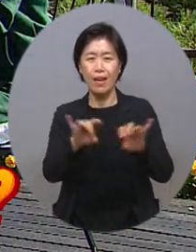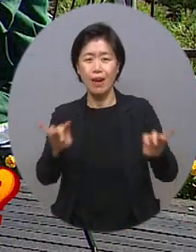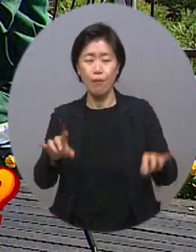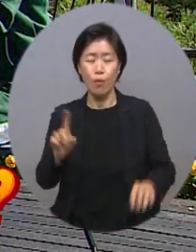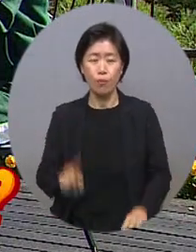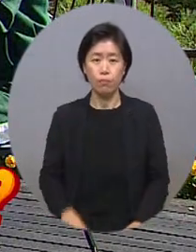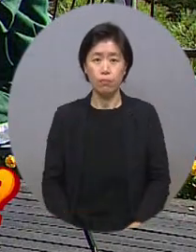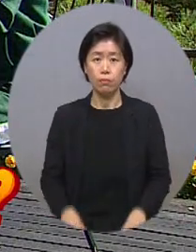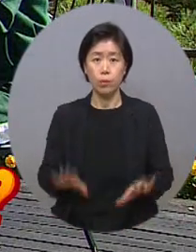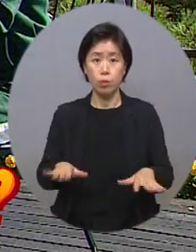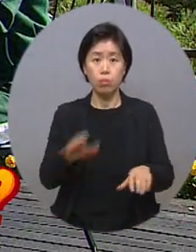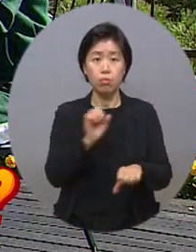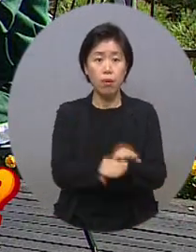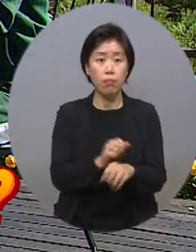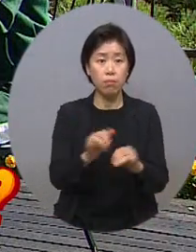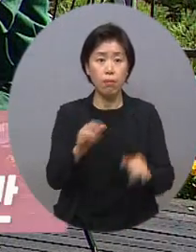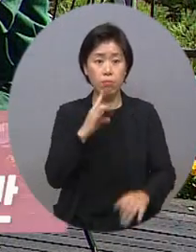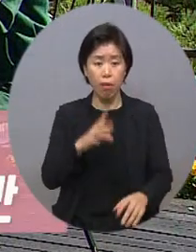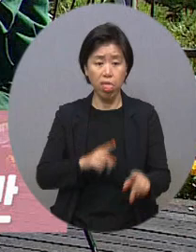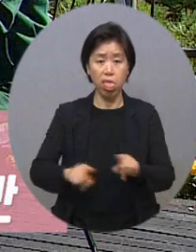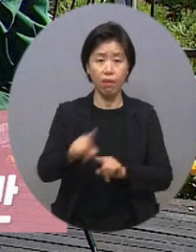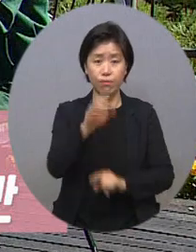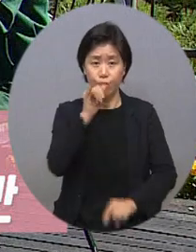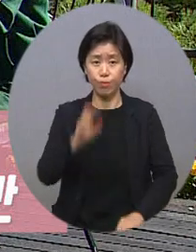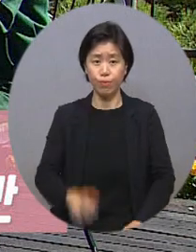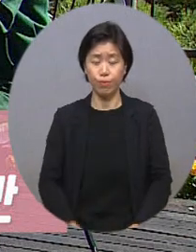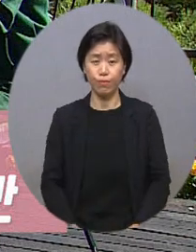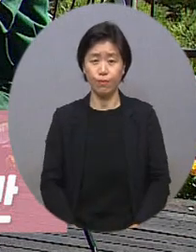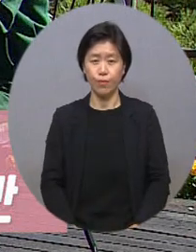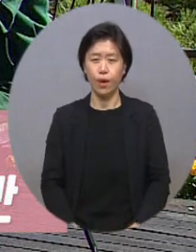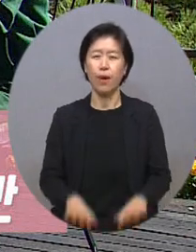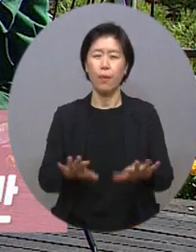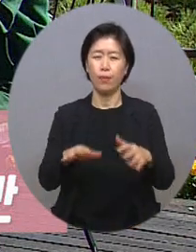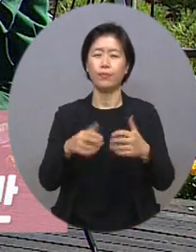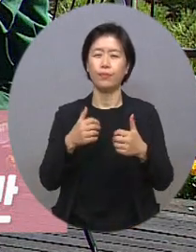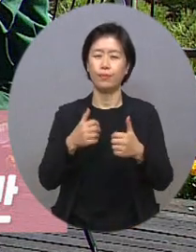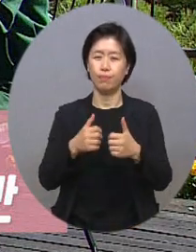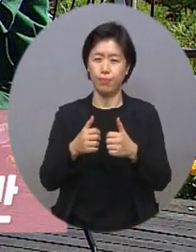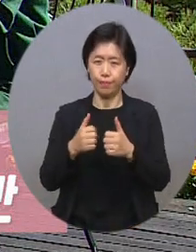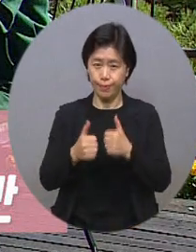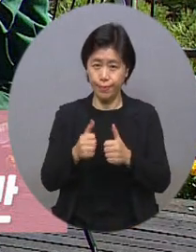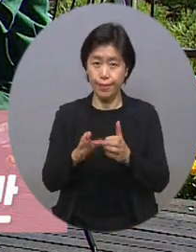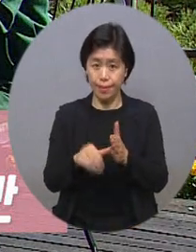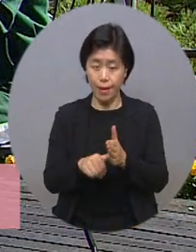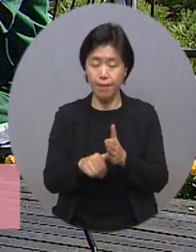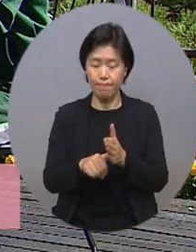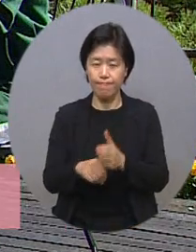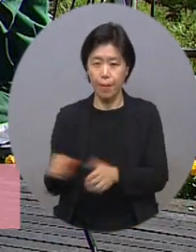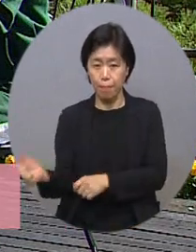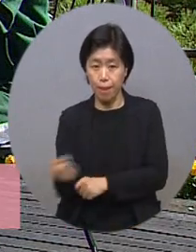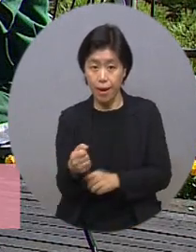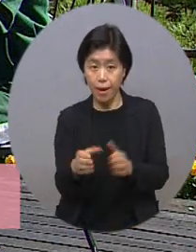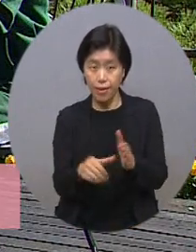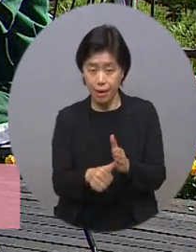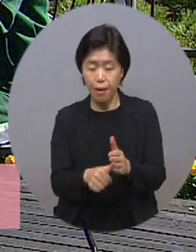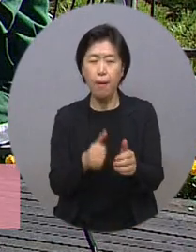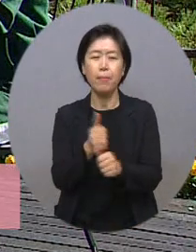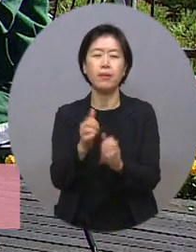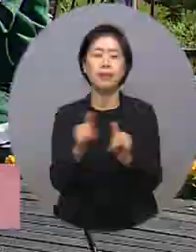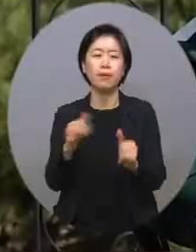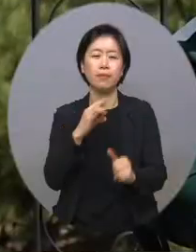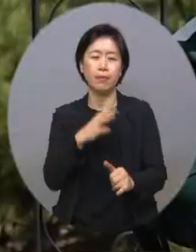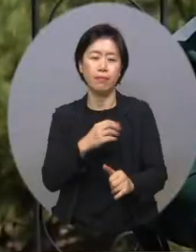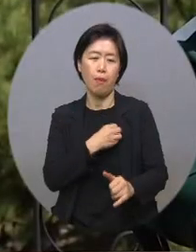계속 가져갈 수 있는 거예요? 그렇죠. 골프 오징어 게임에서는 게임에서 승리하시는 분만 회원권을 가져가실 수